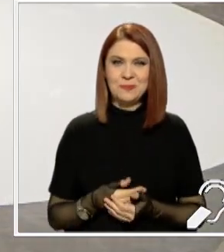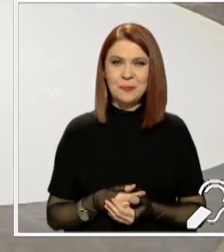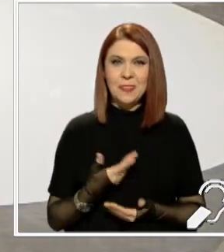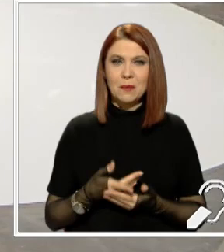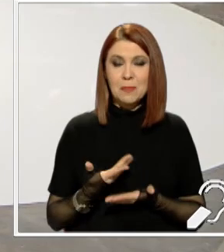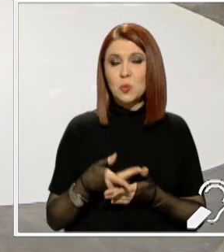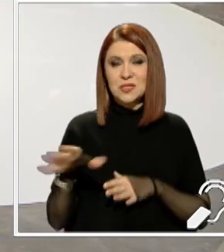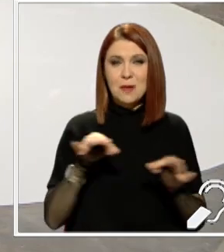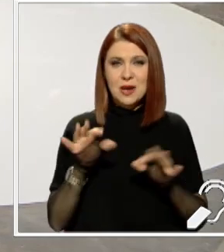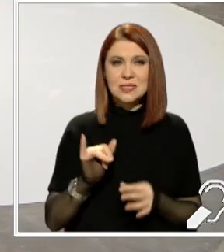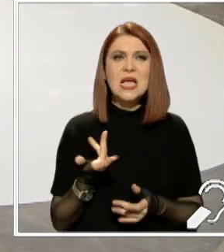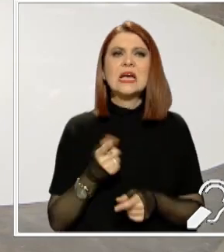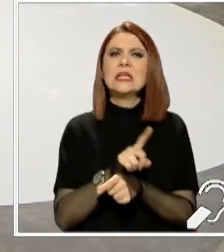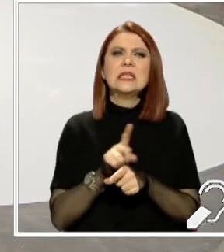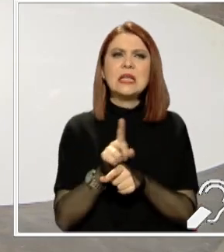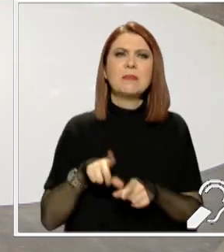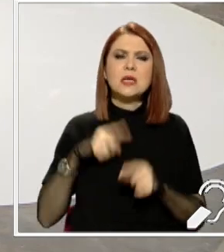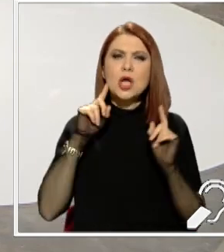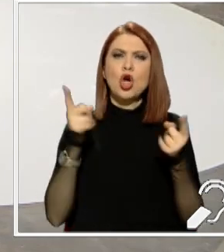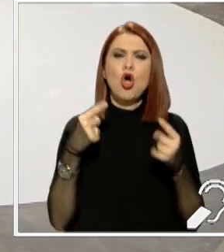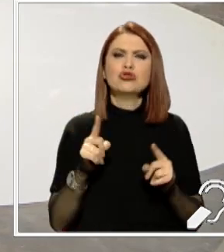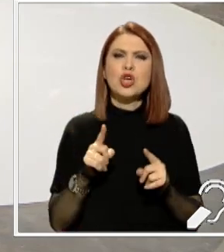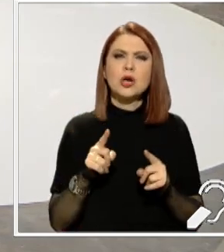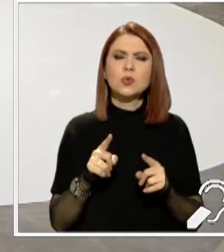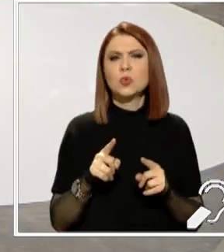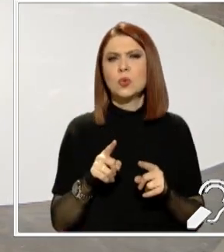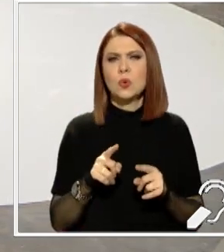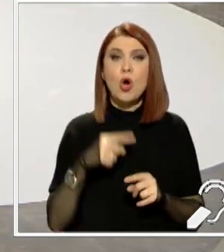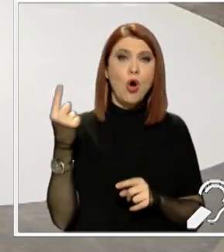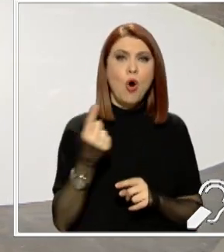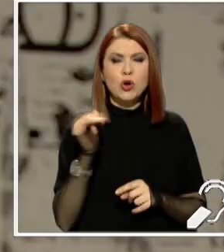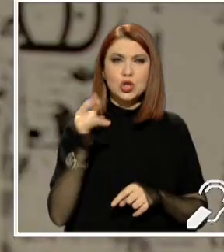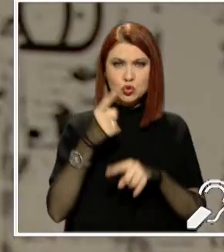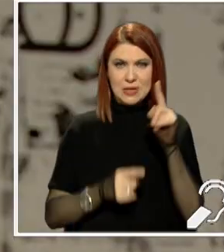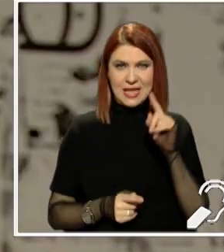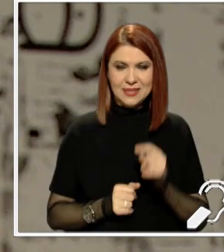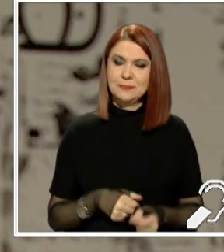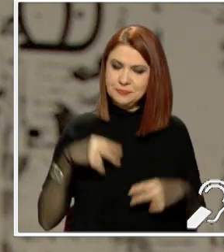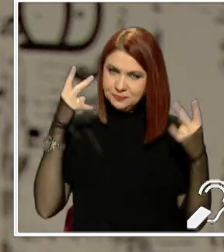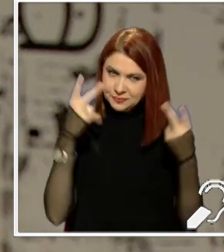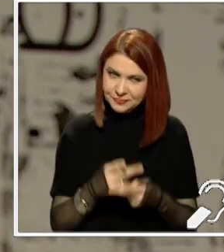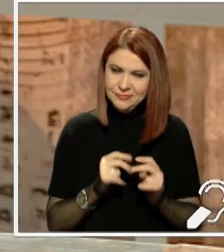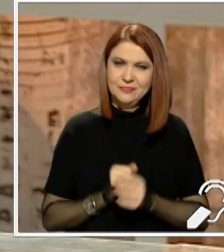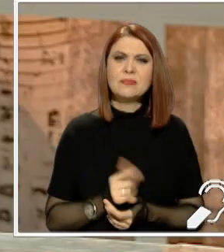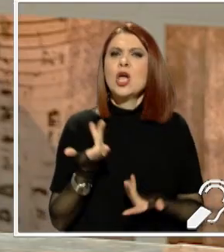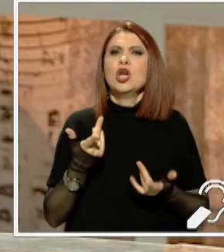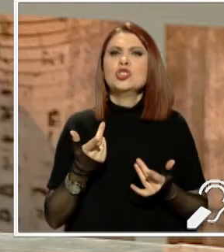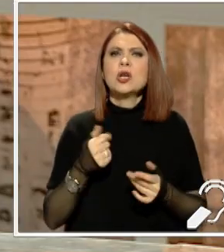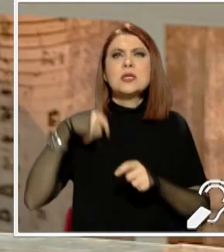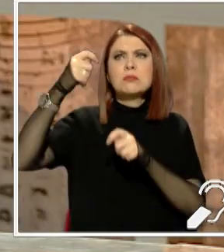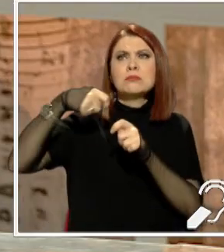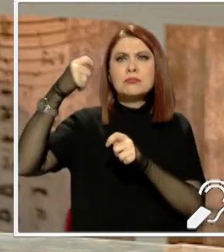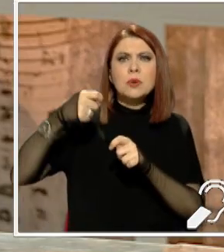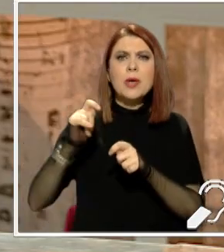pentru care au fost alese. Și cât o să dureze concertul? Concertul durează o oră și jumătate. Am înțeles. Ce se va proiecta